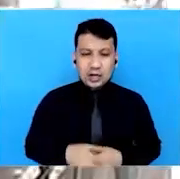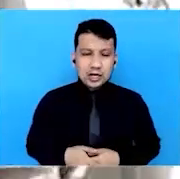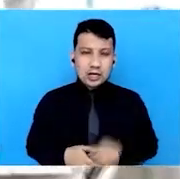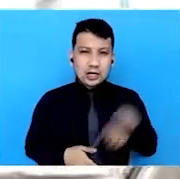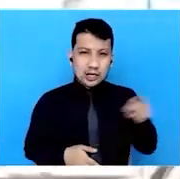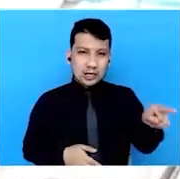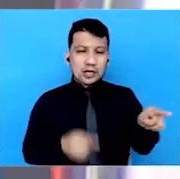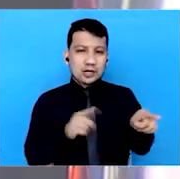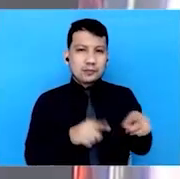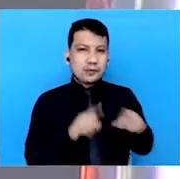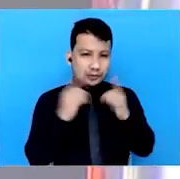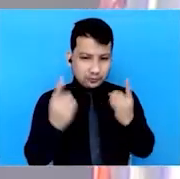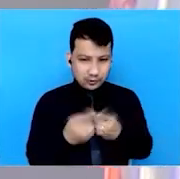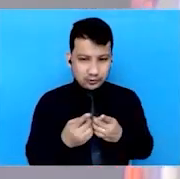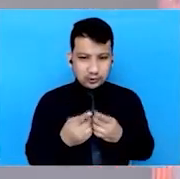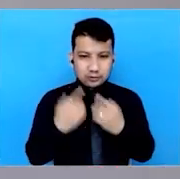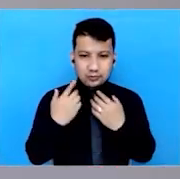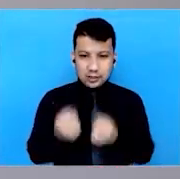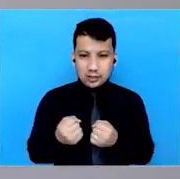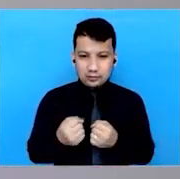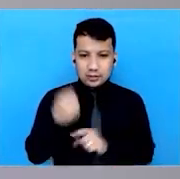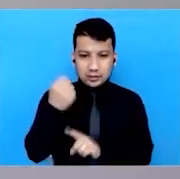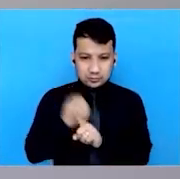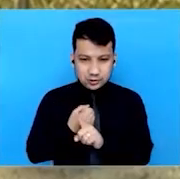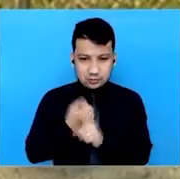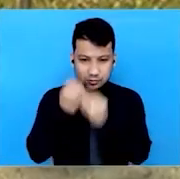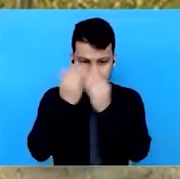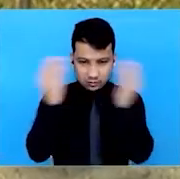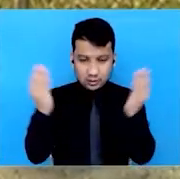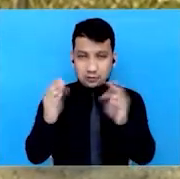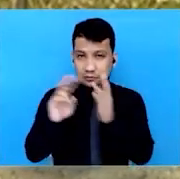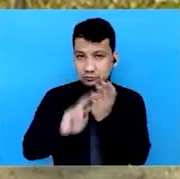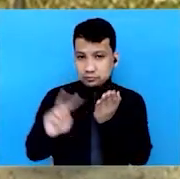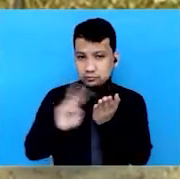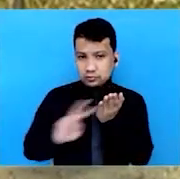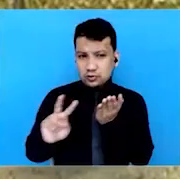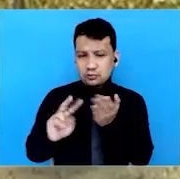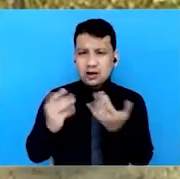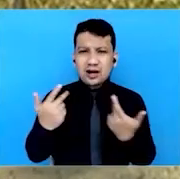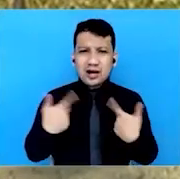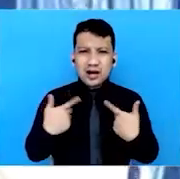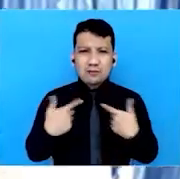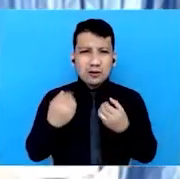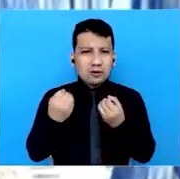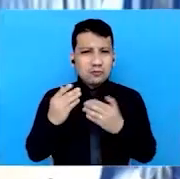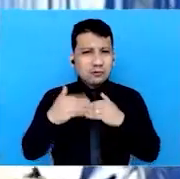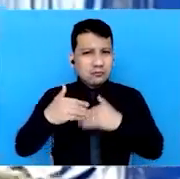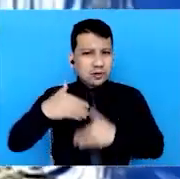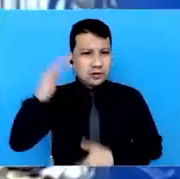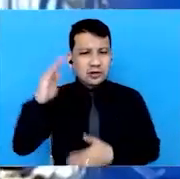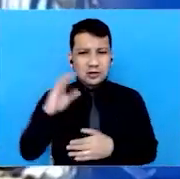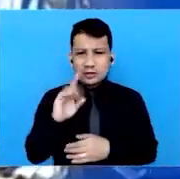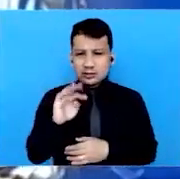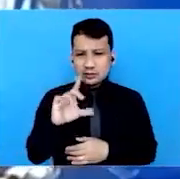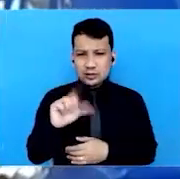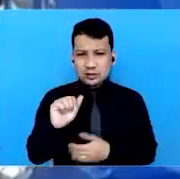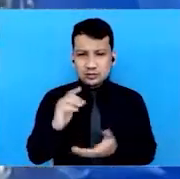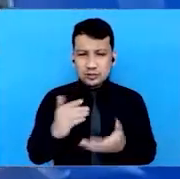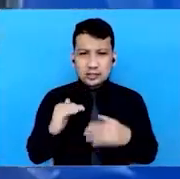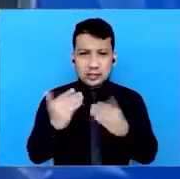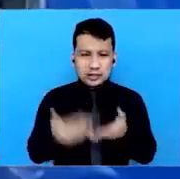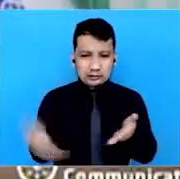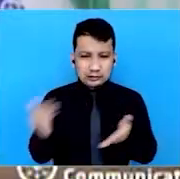ang Department of Health. Setyembre pa raw ginawa ang survey kung kailan nagkaroon ng paglobo ng kaso ng Delta variant at muling nag-lockdown.